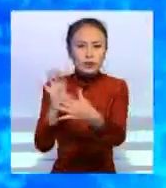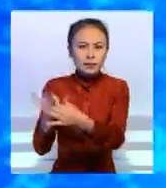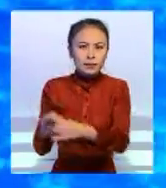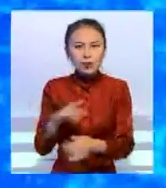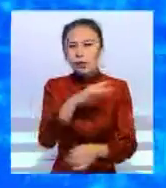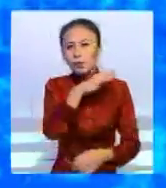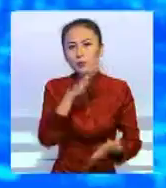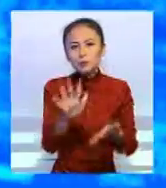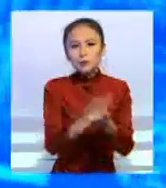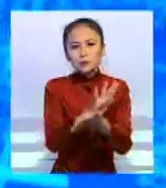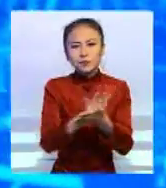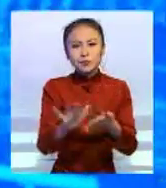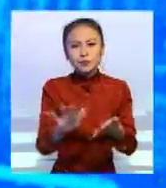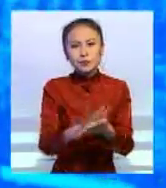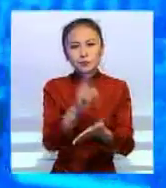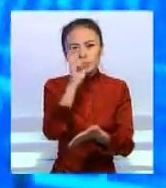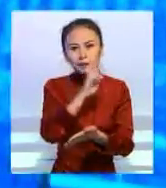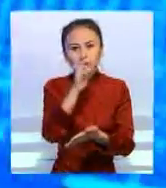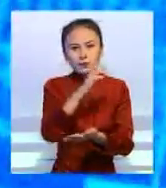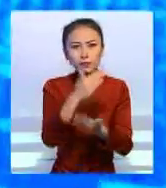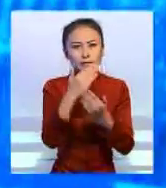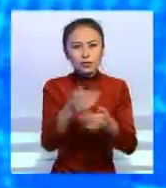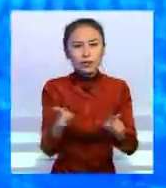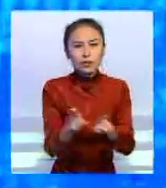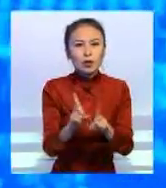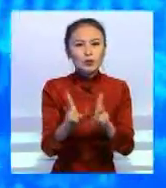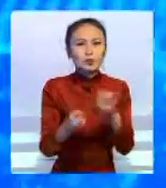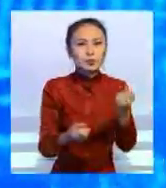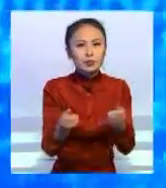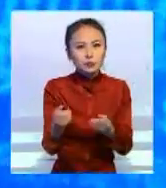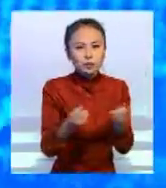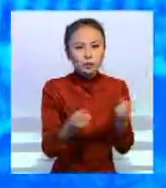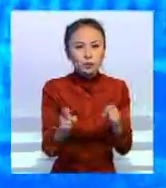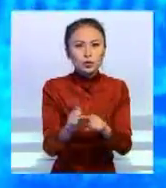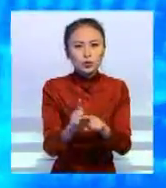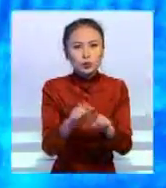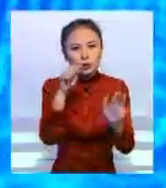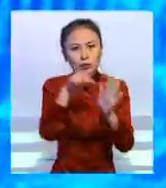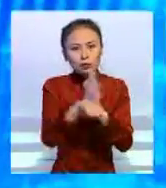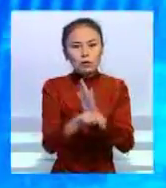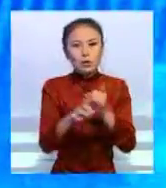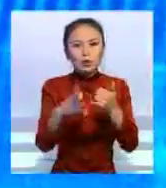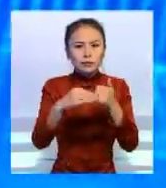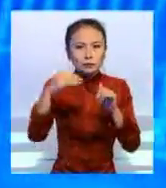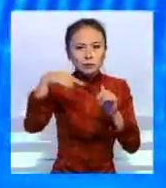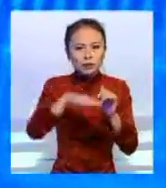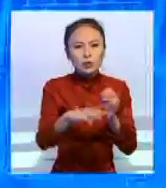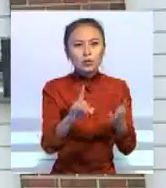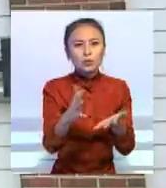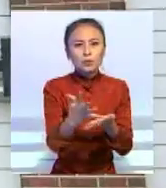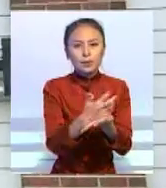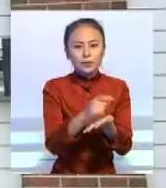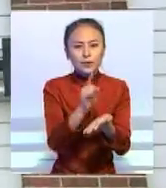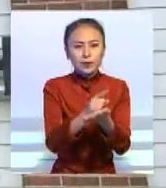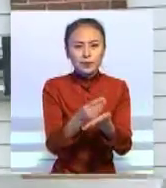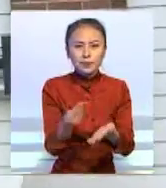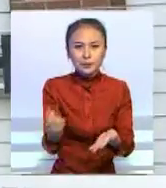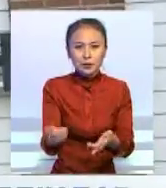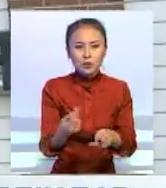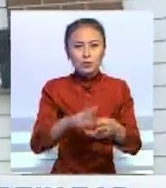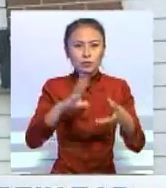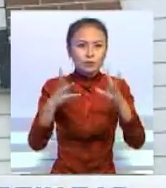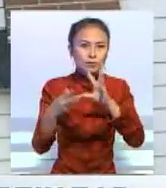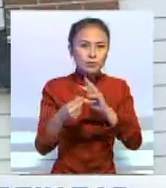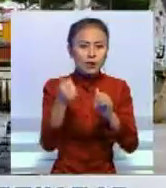өткелі арқылы тегін жүреді. Ал жанар жағармаймен қозғалатын көлік жүргізушілері үңгір жол салуға кеткен құнды қайтару үшін салық төлейді.